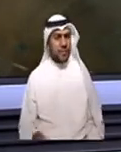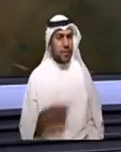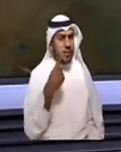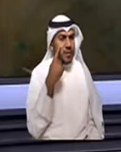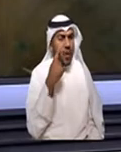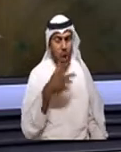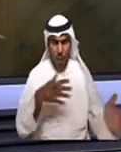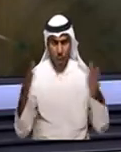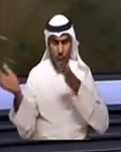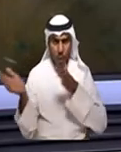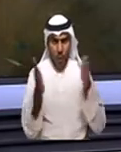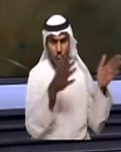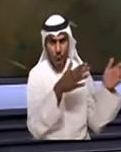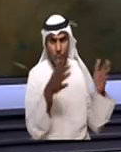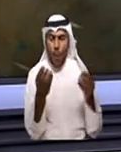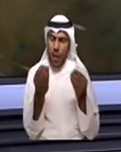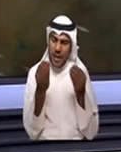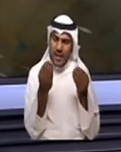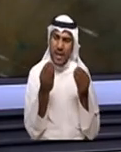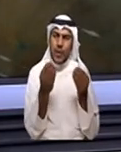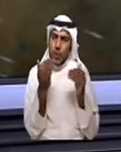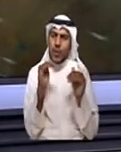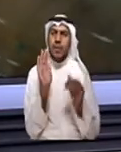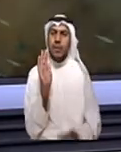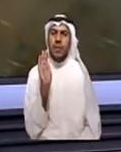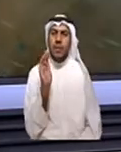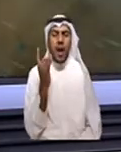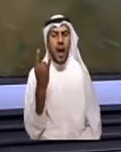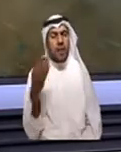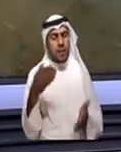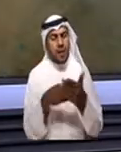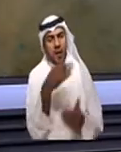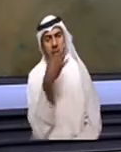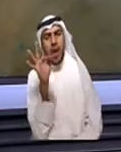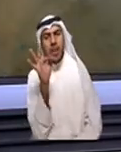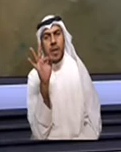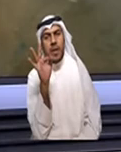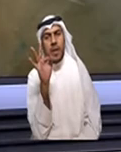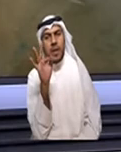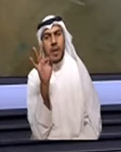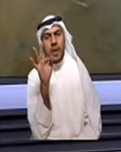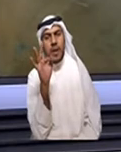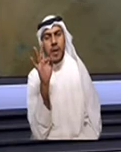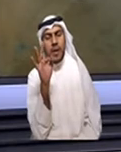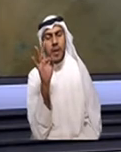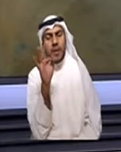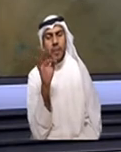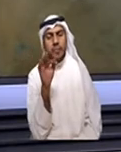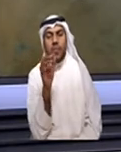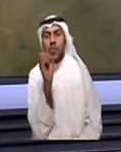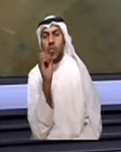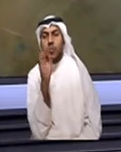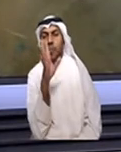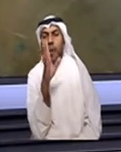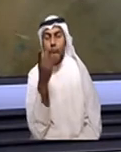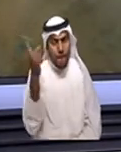الرياح راح تكون معتدلة خفيفة لو معتدلة، تراوح سرعتها من 10 إلى 30 كيلومتر في الساعة ابتداء مع بداية دخول ساعات صباح الأولى